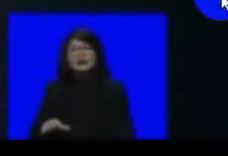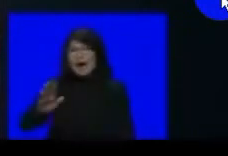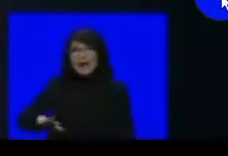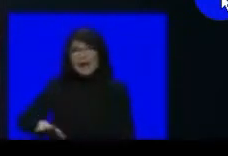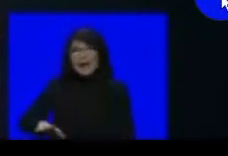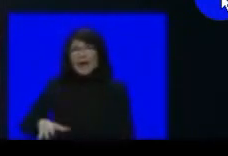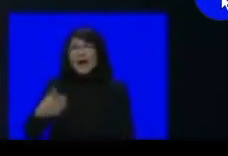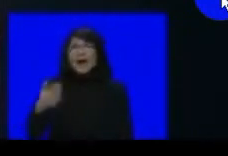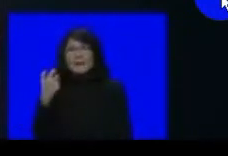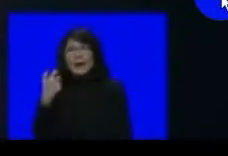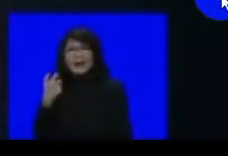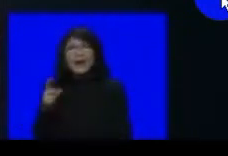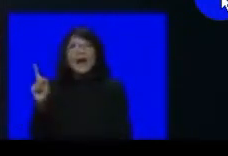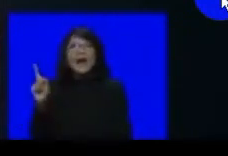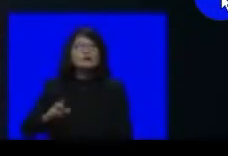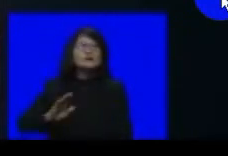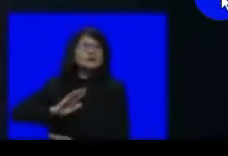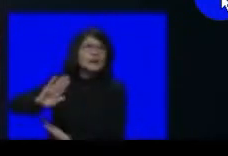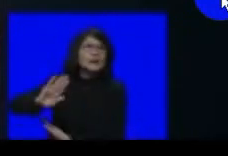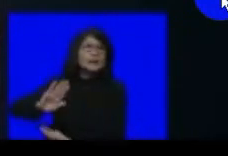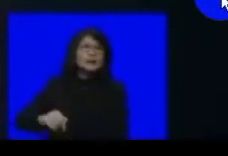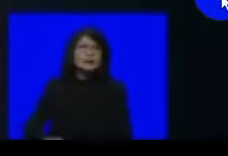memakai, ini akan kita hindarkan.